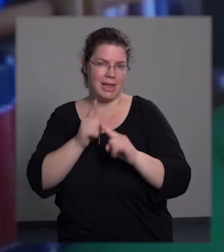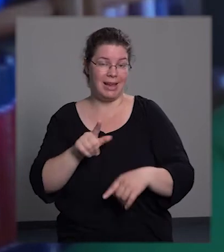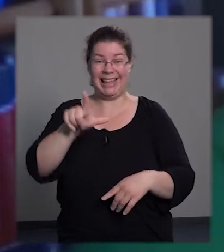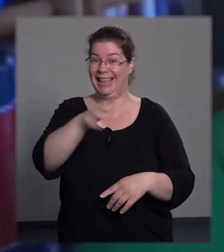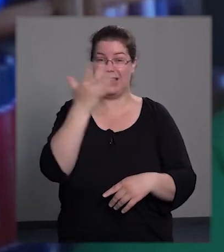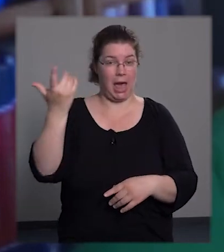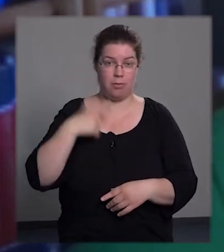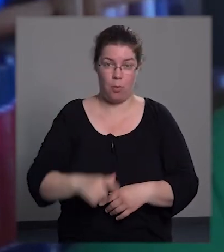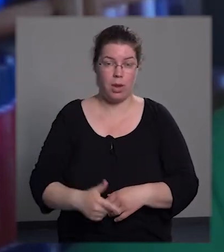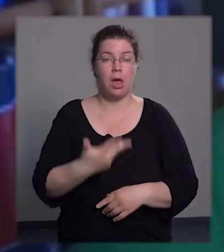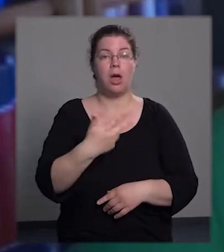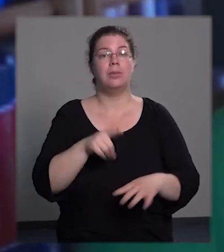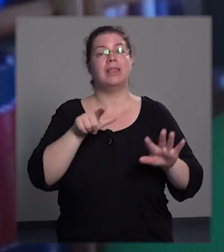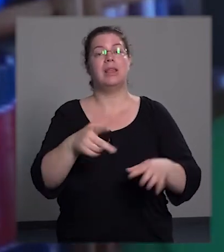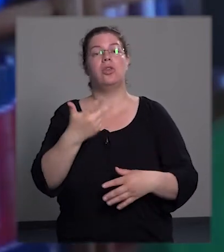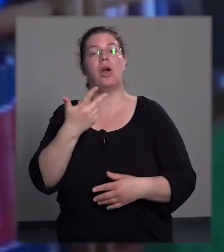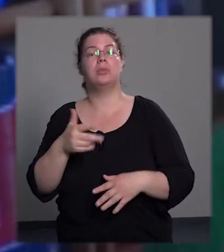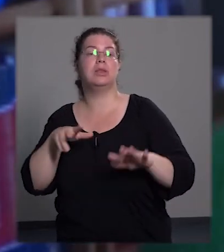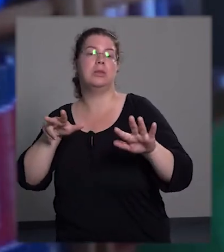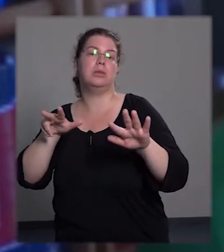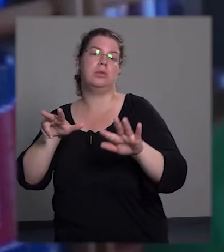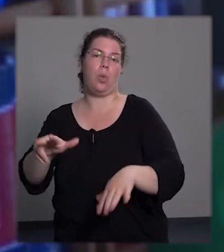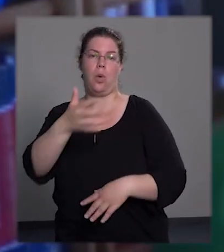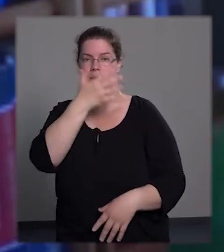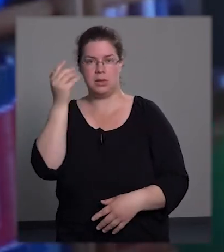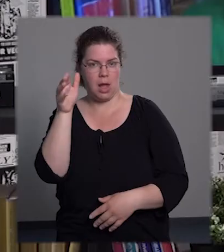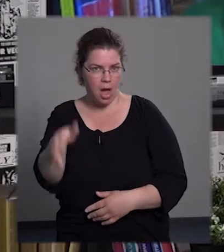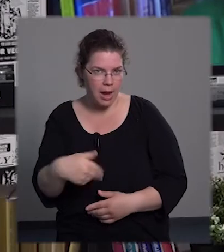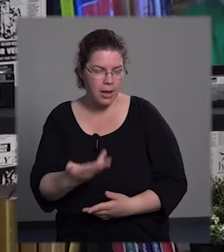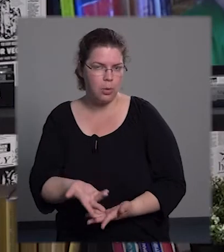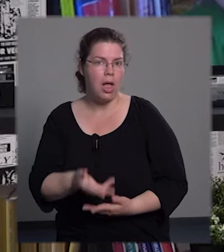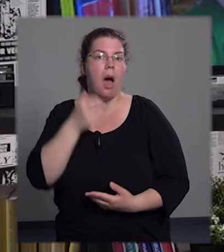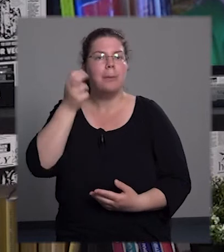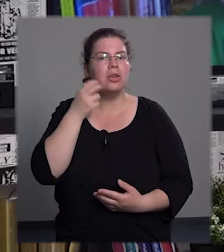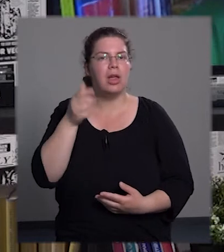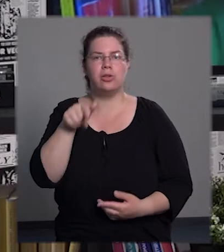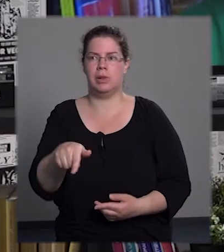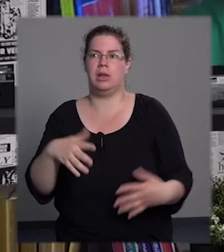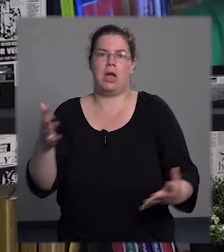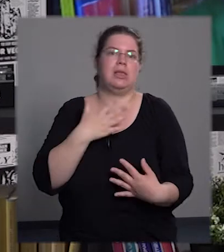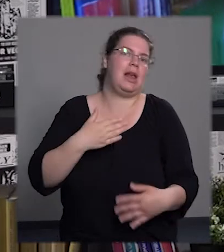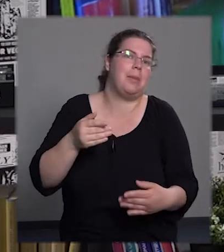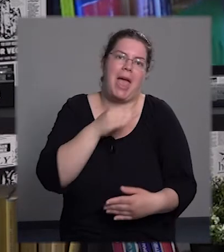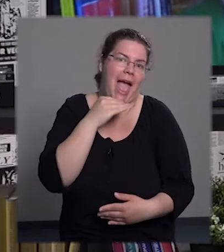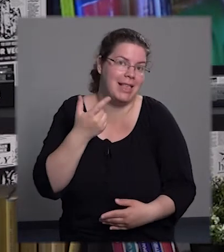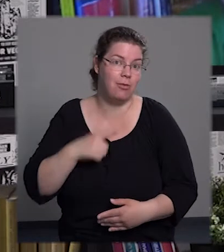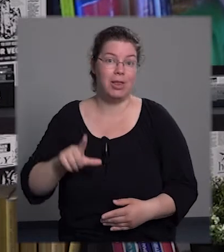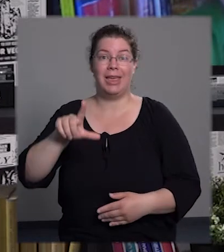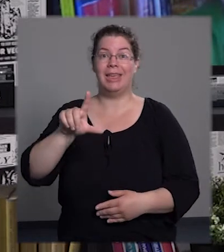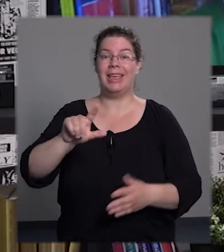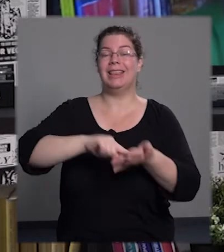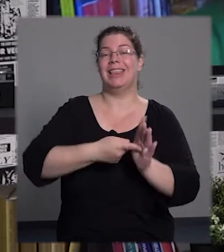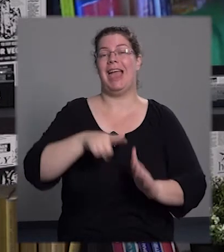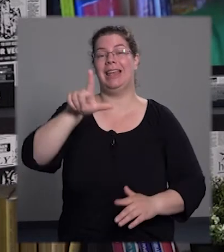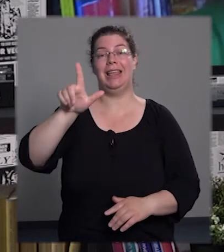és 38 nyaráról. Tehát a nagy szerelem Pest Erzsébettel az első körben ennyi volt, hogy kétszer két hónapot itt